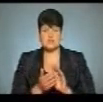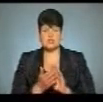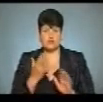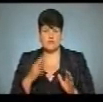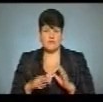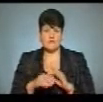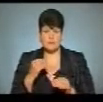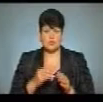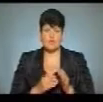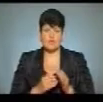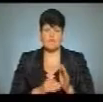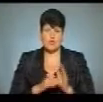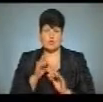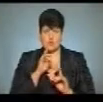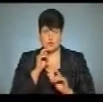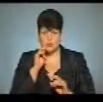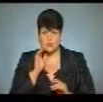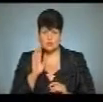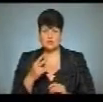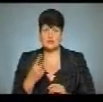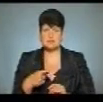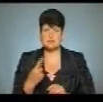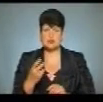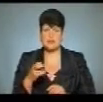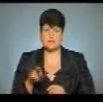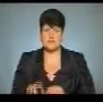Ради України відбудуться 21 липня.